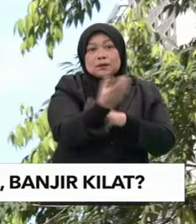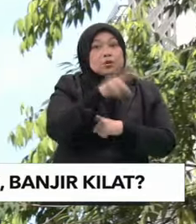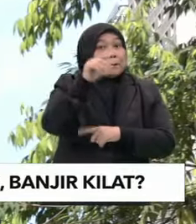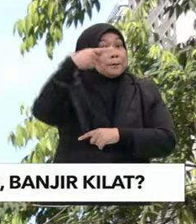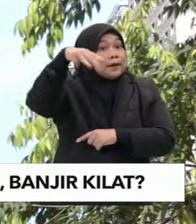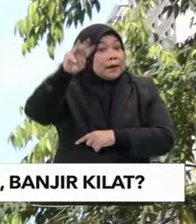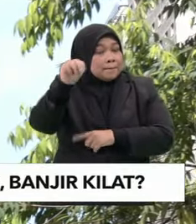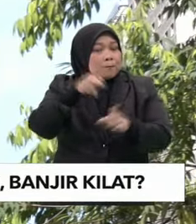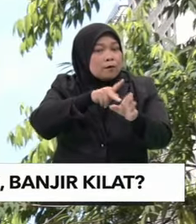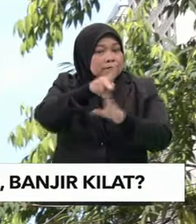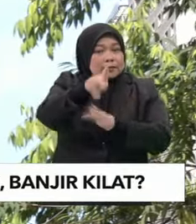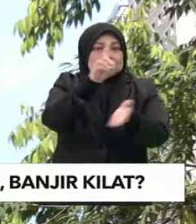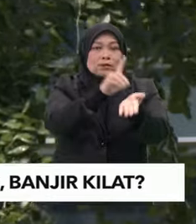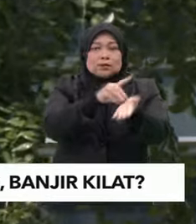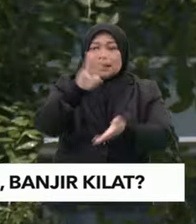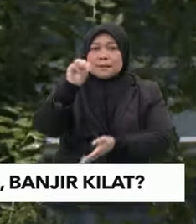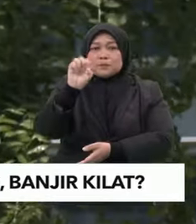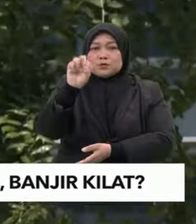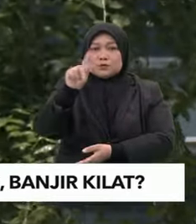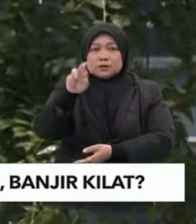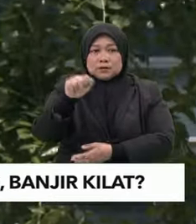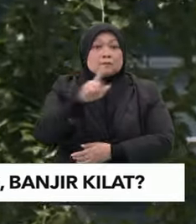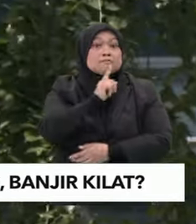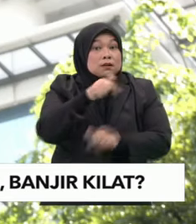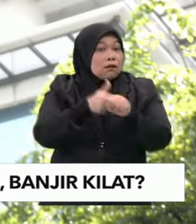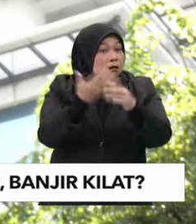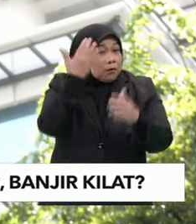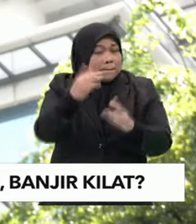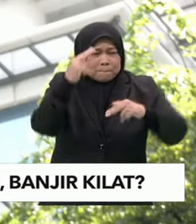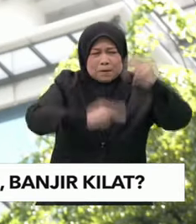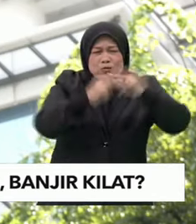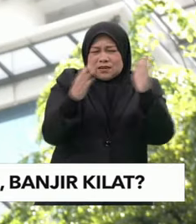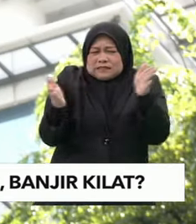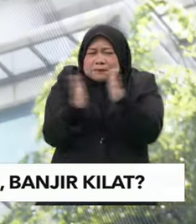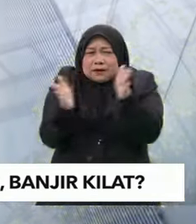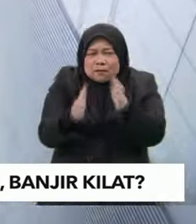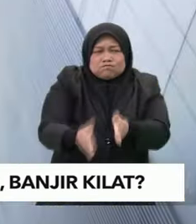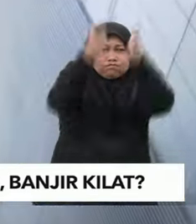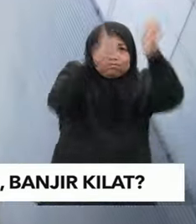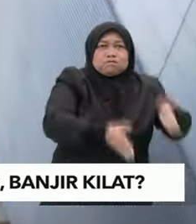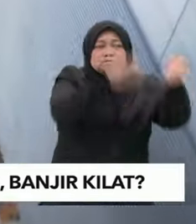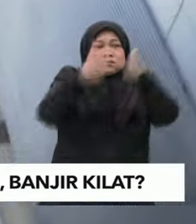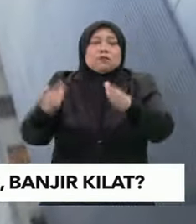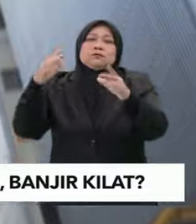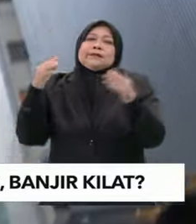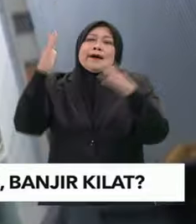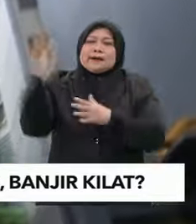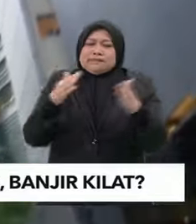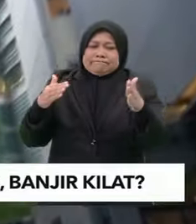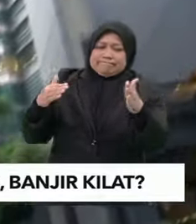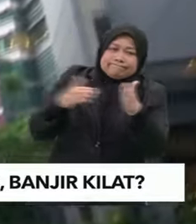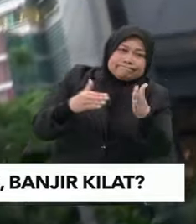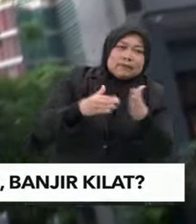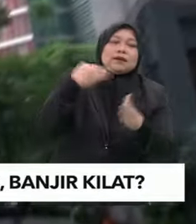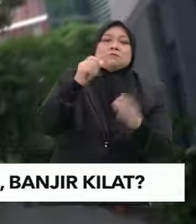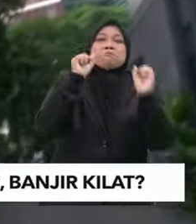UPM, Profesor Madya Dr. M. Sritaran. Menurutnya, kedudukan bangunan yang rapat dan tinggi menyebabkan angin sukar untuk keluar